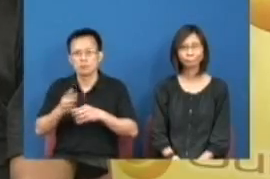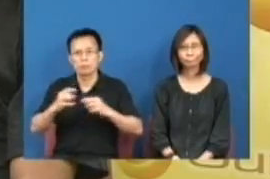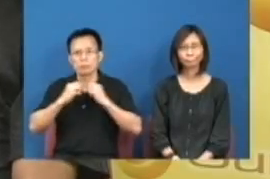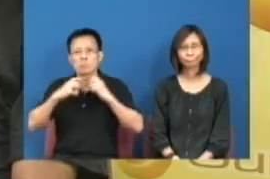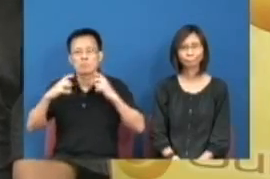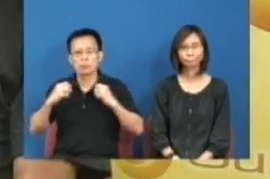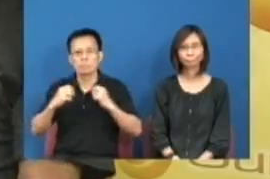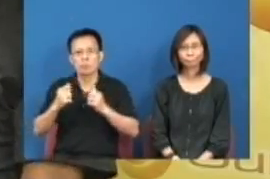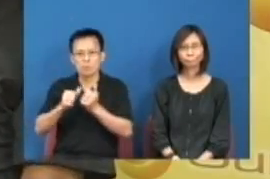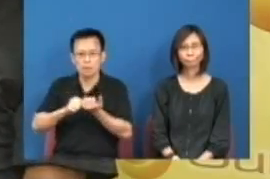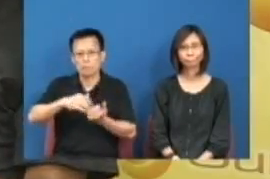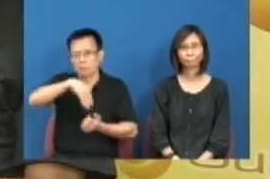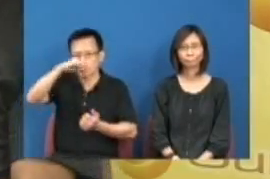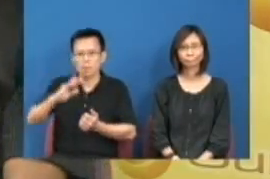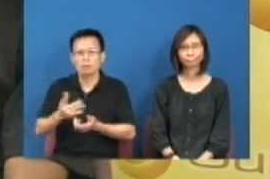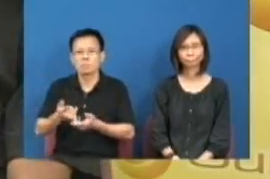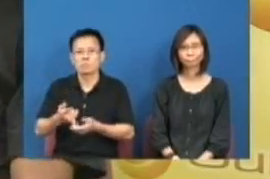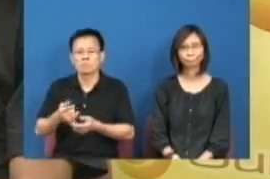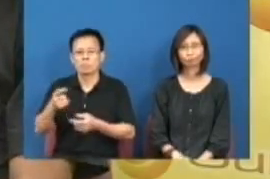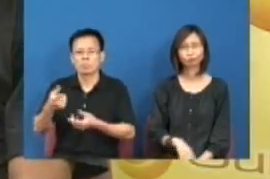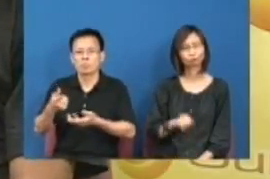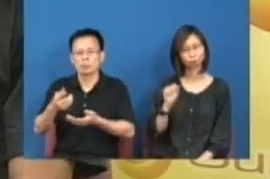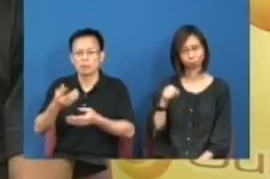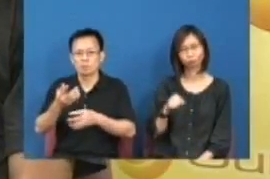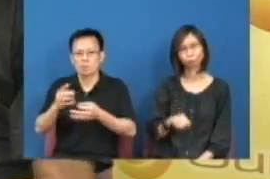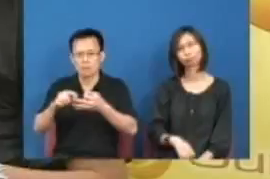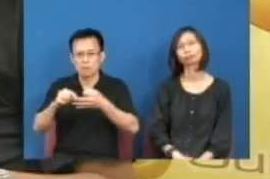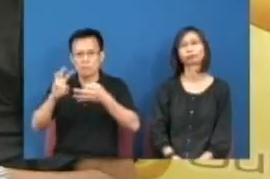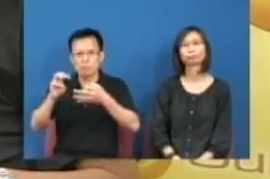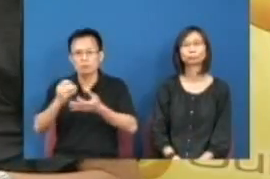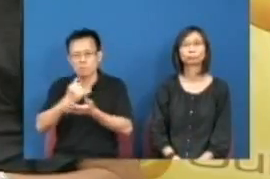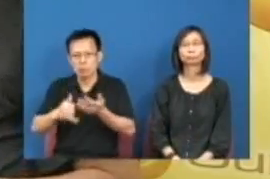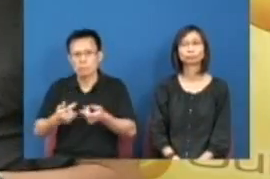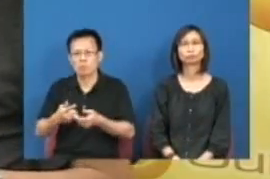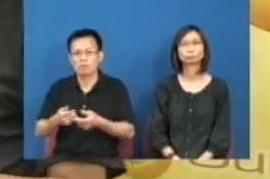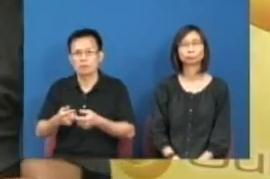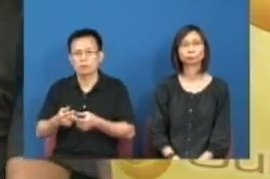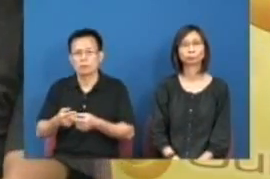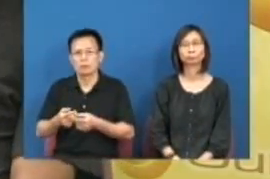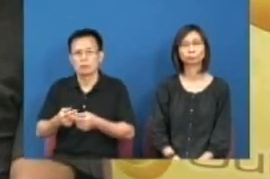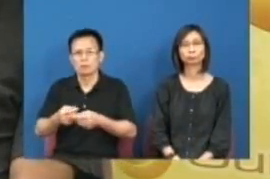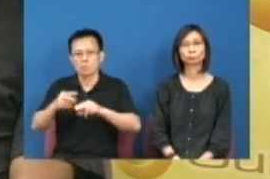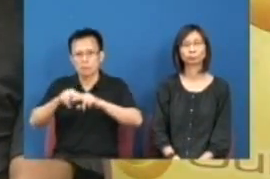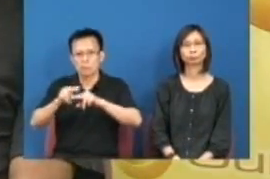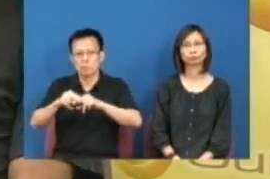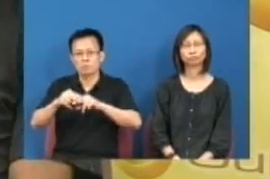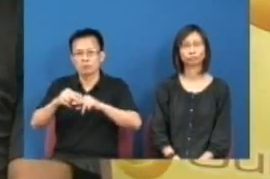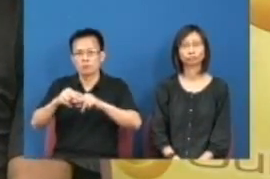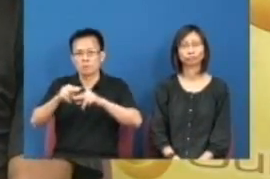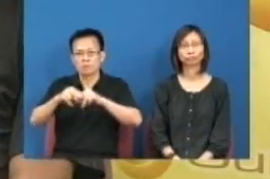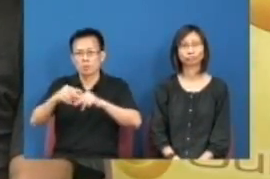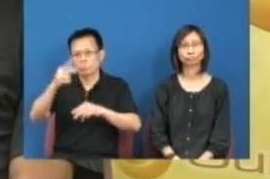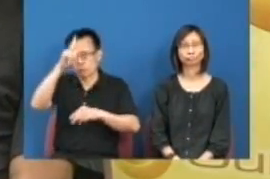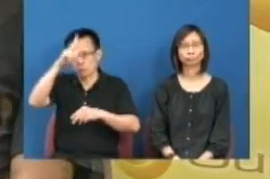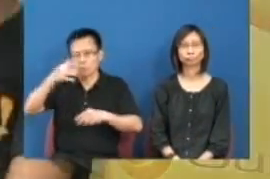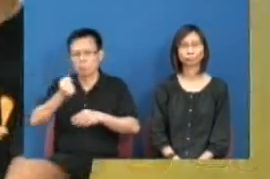靠山就係佢。咁但係佢而家已經唔喺度啦。係 啦，冇靠山。 咁所以而呢個習近平亦都係因為替工啊嘛，阿胡真我唔做，咁